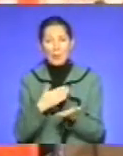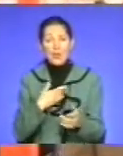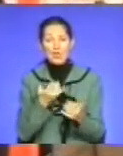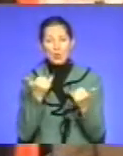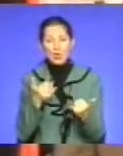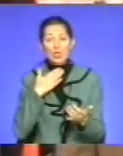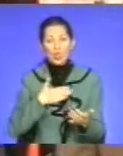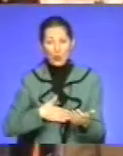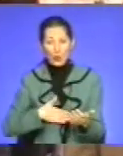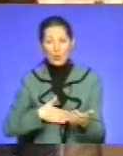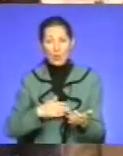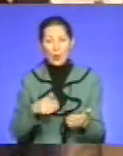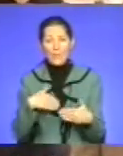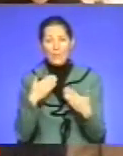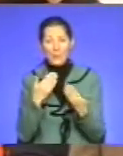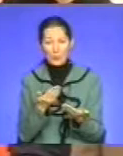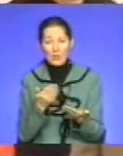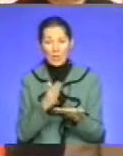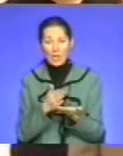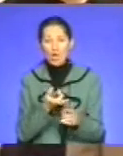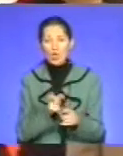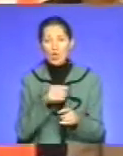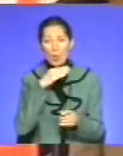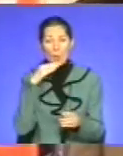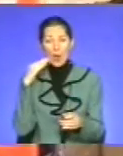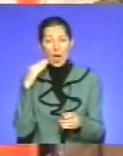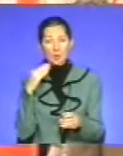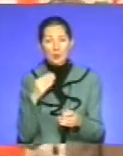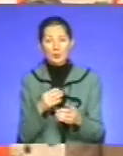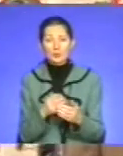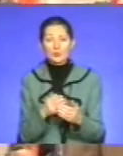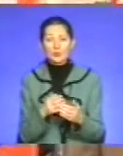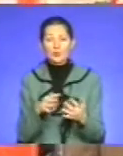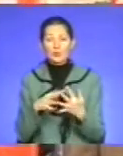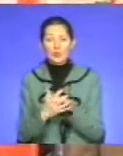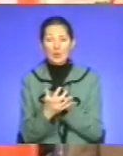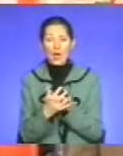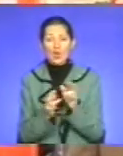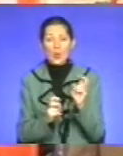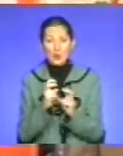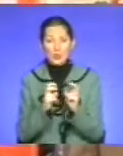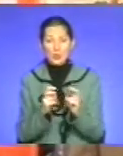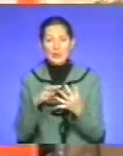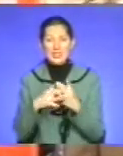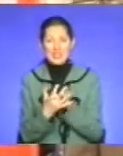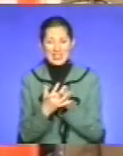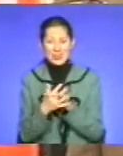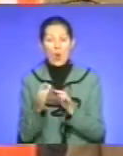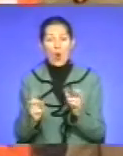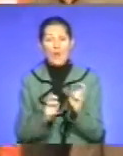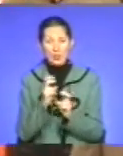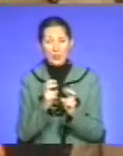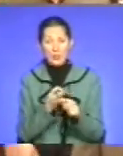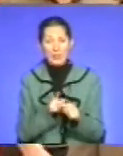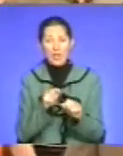що представлено дуже багато шлейфів агропромислового і сільськогосподарського виробництва,